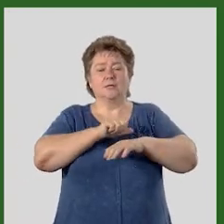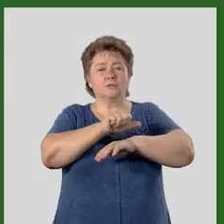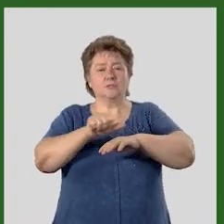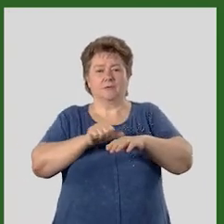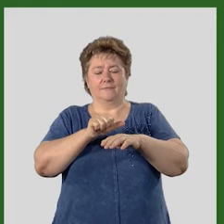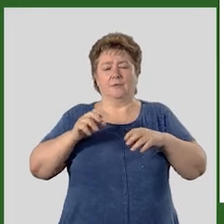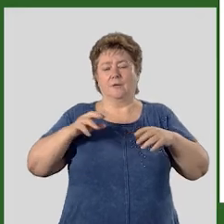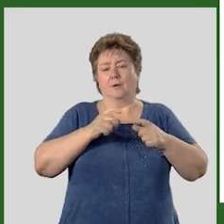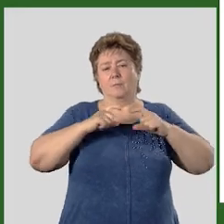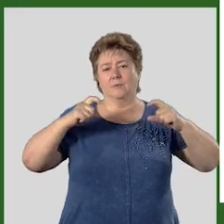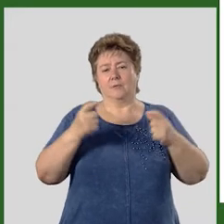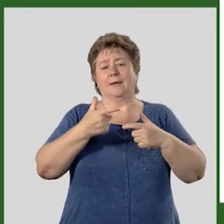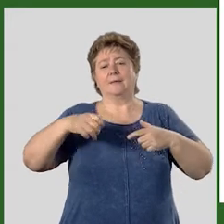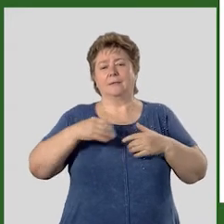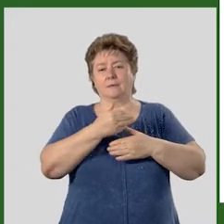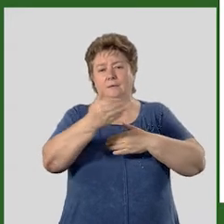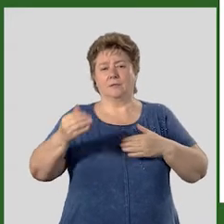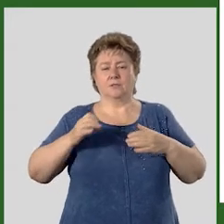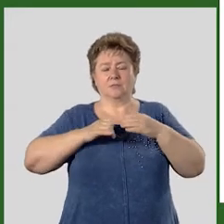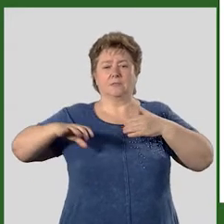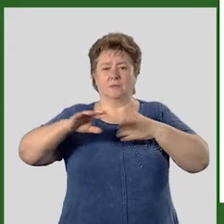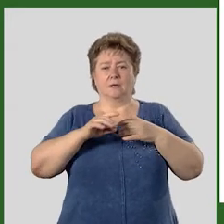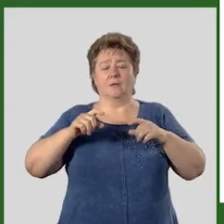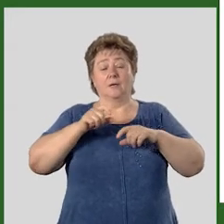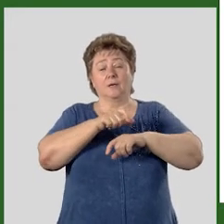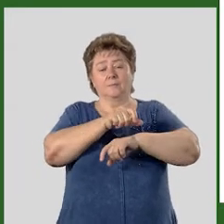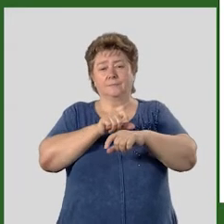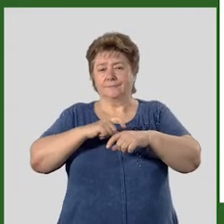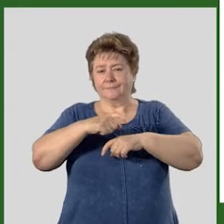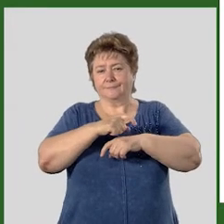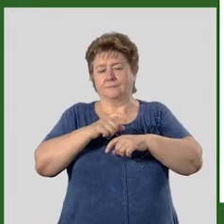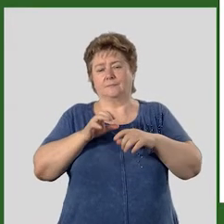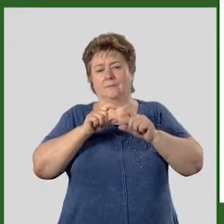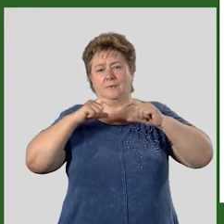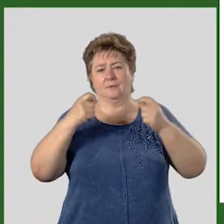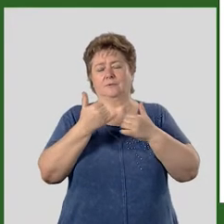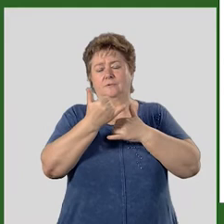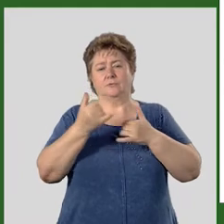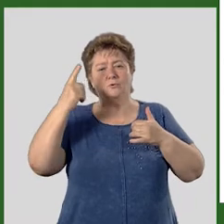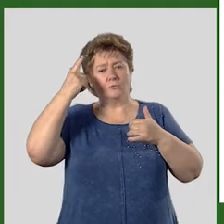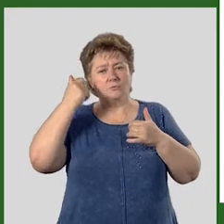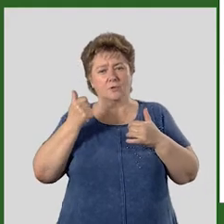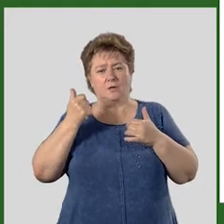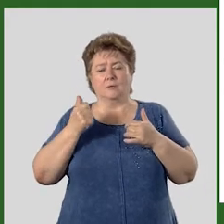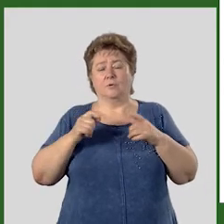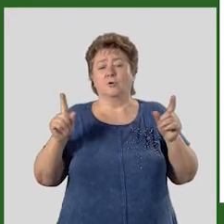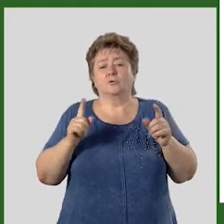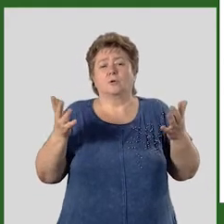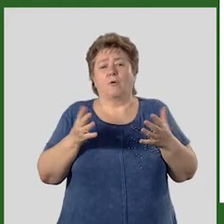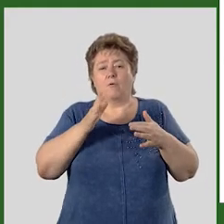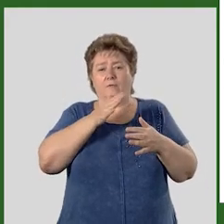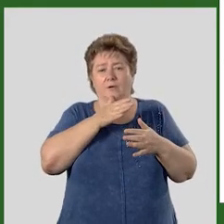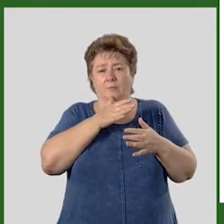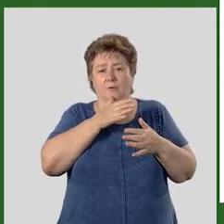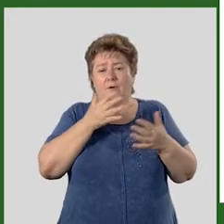часовые пояса. И где наша страна на карте часовых поясов. Сегодня мы с вами узнаем, что такое